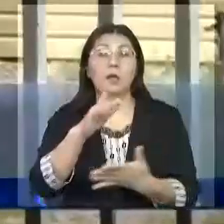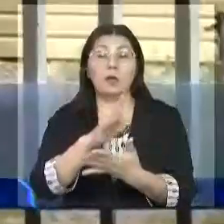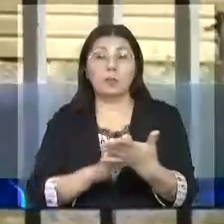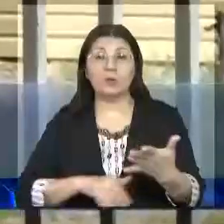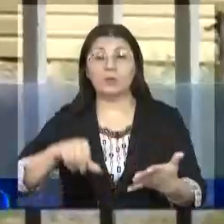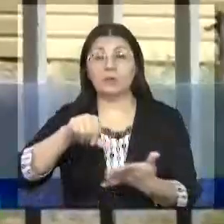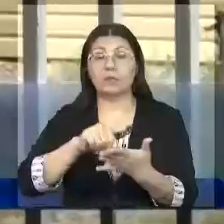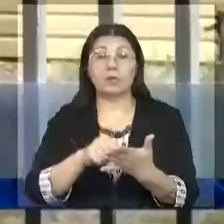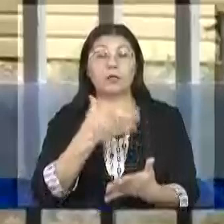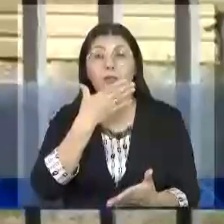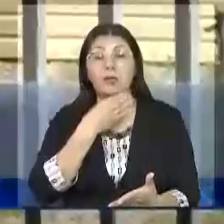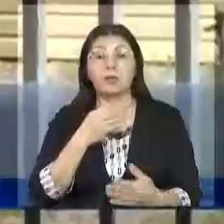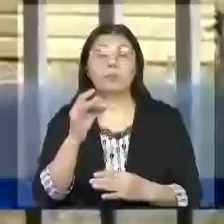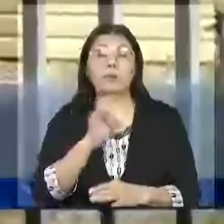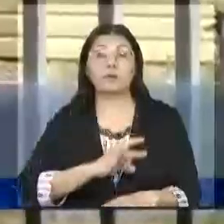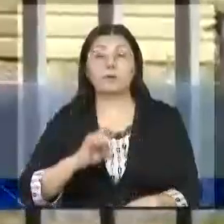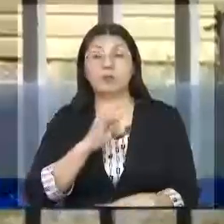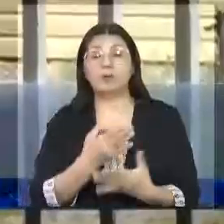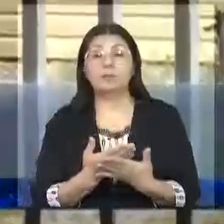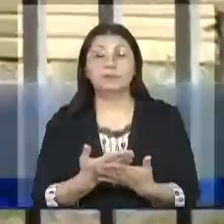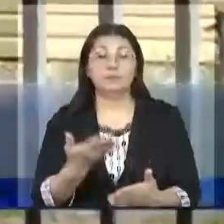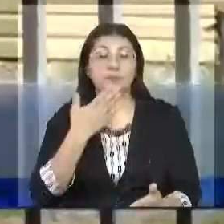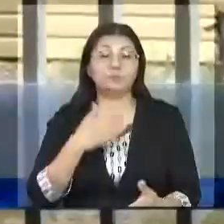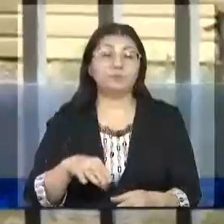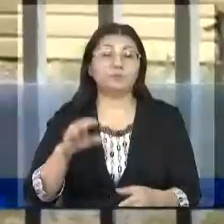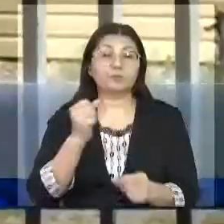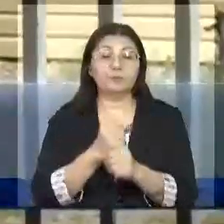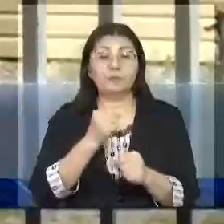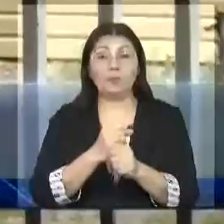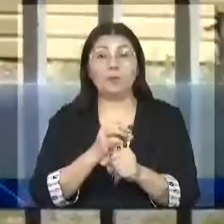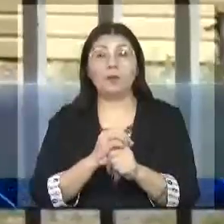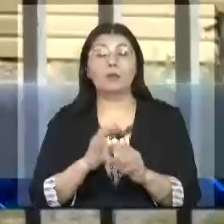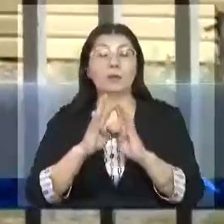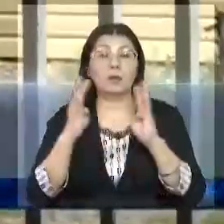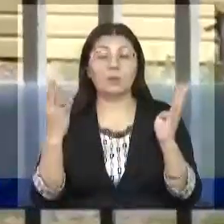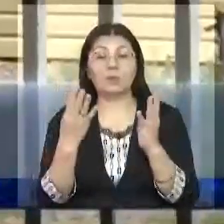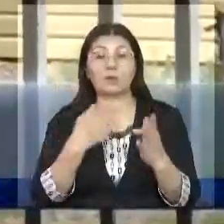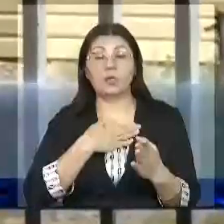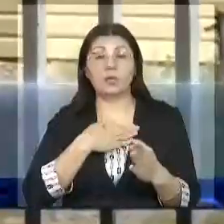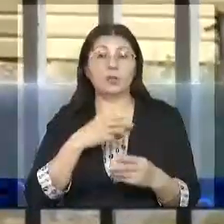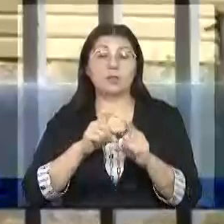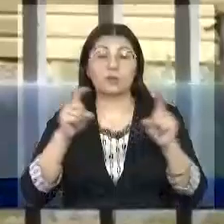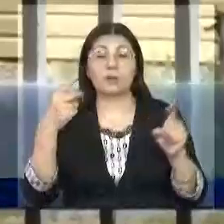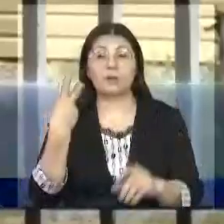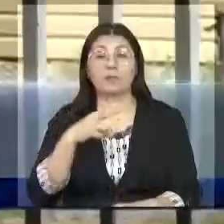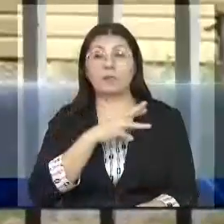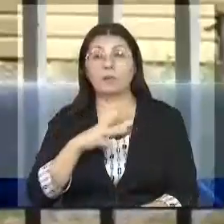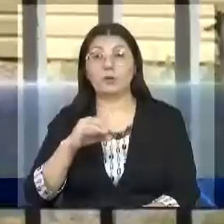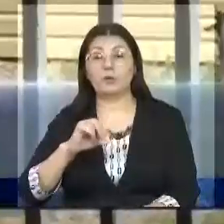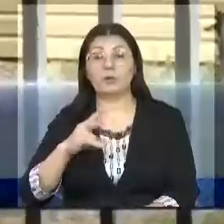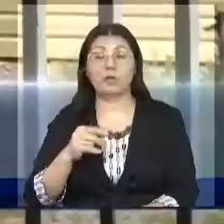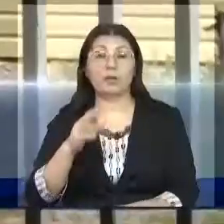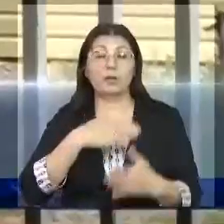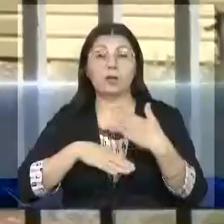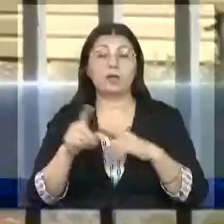вносить свой вклад в благоустройство района. К примеру, недавно он установил ограждение для нашей школы. На это потратил 20 миллионов тенге. Мы рады,